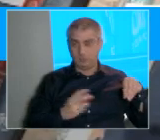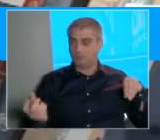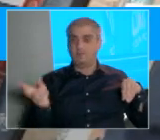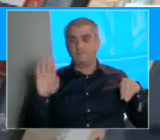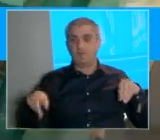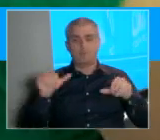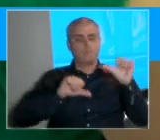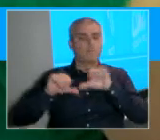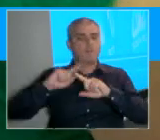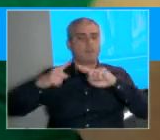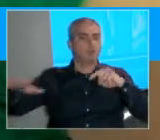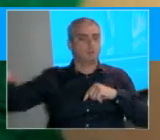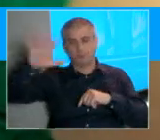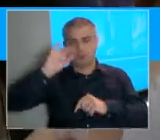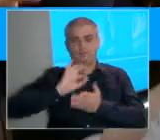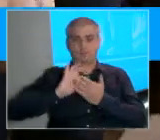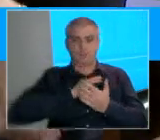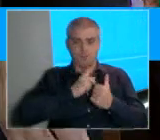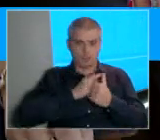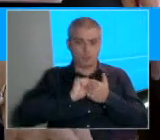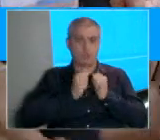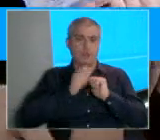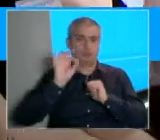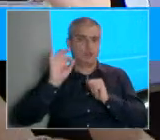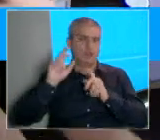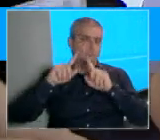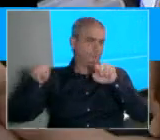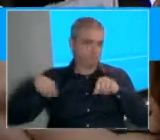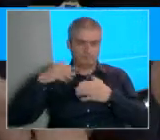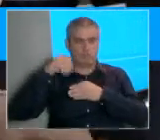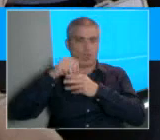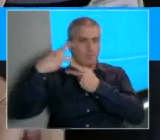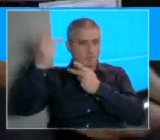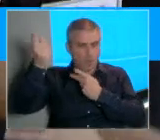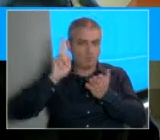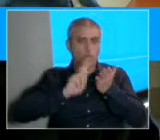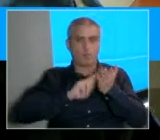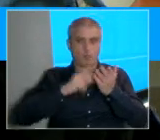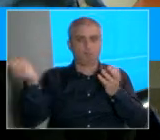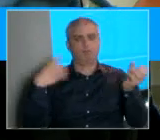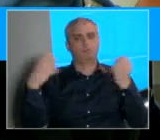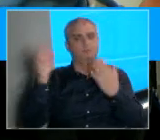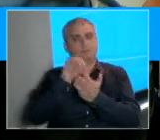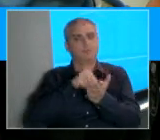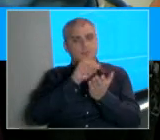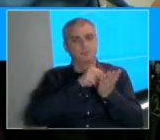וגם מהמעבדות השונות, בין אם של משרד הבריאות ובין אם של מערכות אחרות בבתי החולים ובקופות,